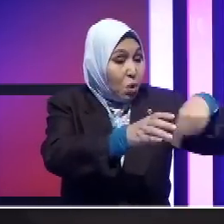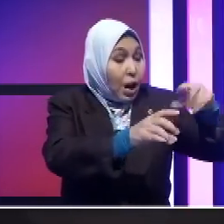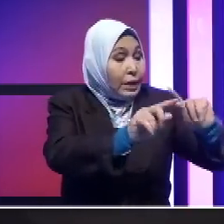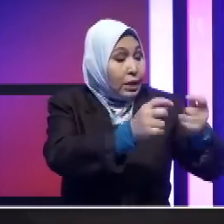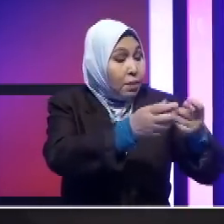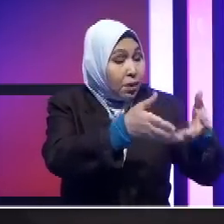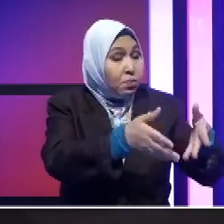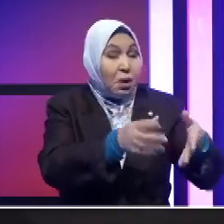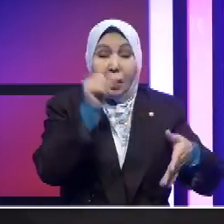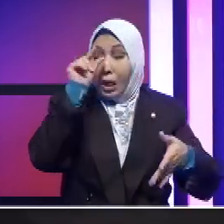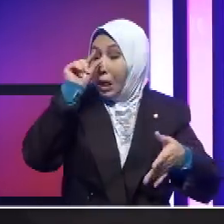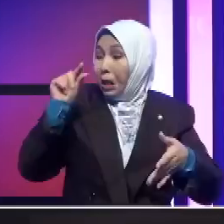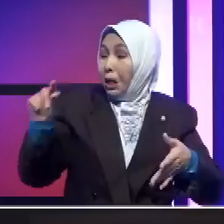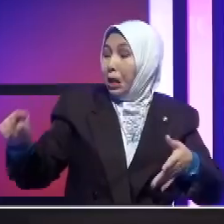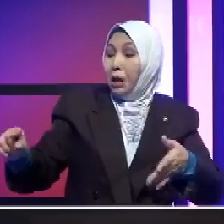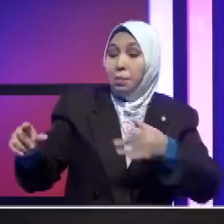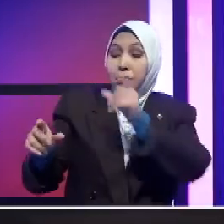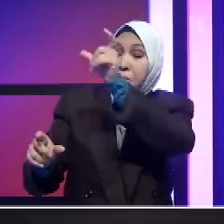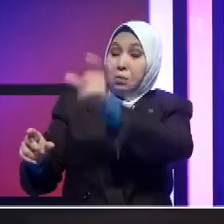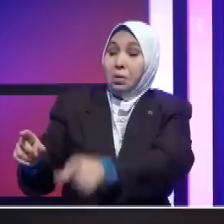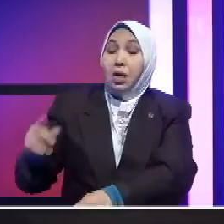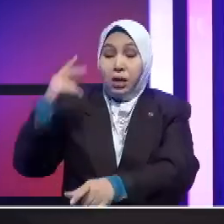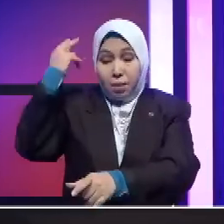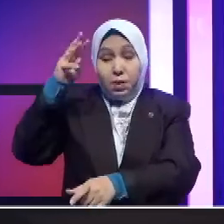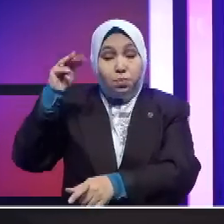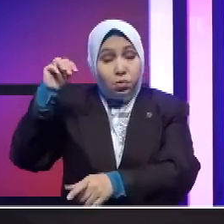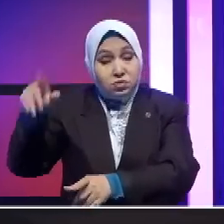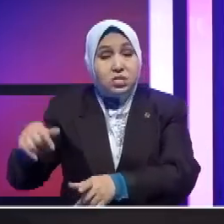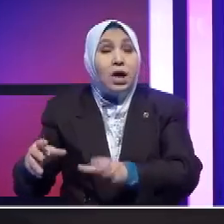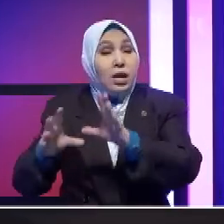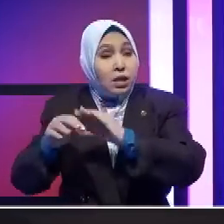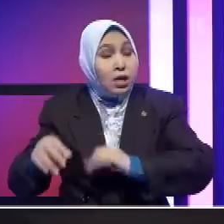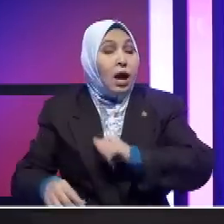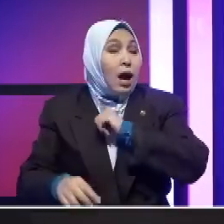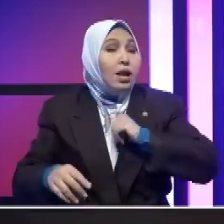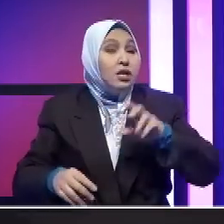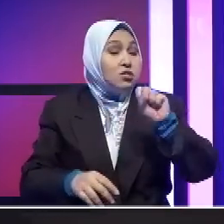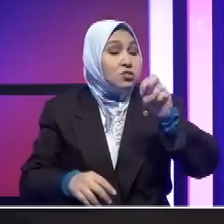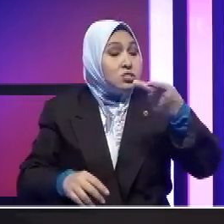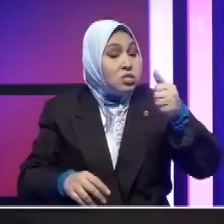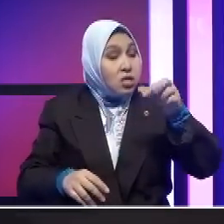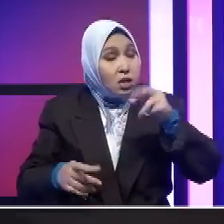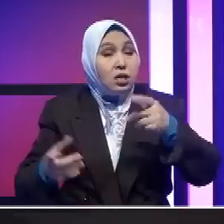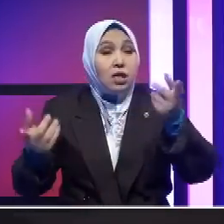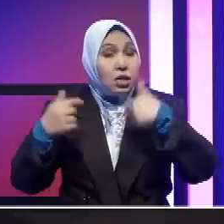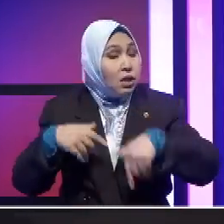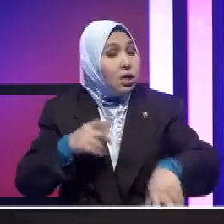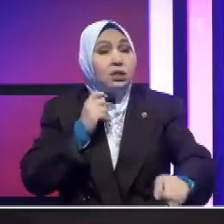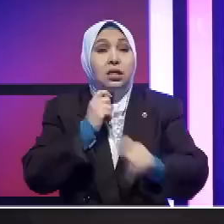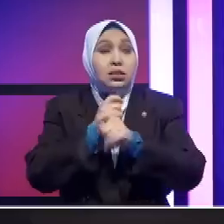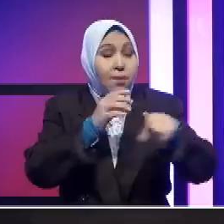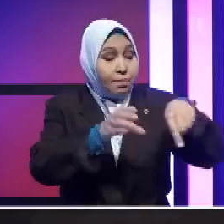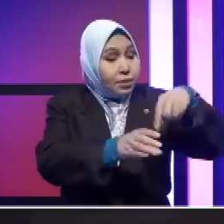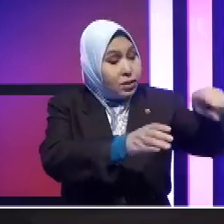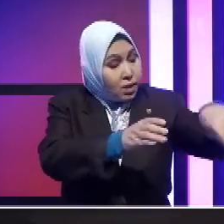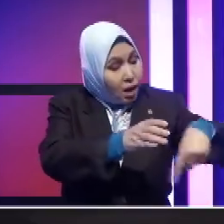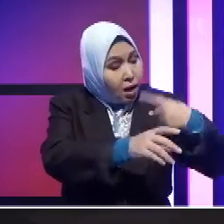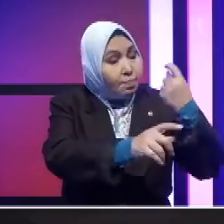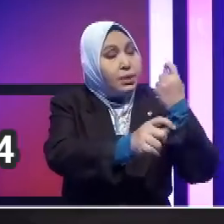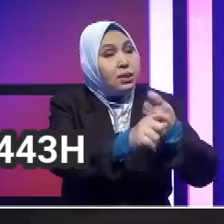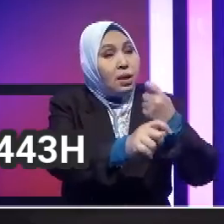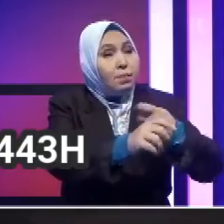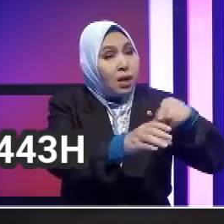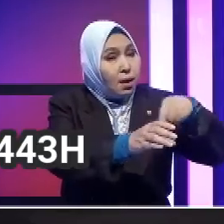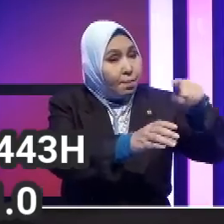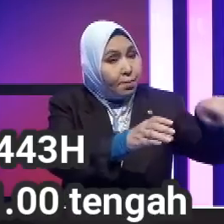memperkecilkan Nabi Musa, kemudian berlaku peristiwa sihir, ahli sihir datang kemudian sujud itu, dia tetap duduk dalam